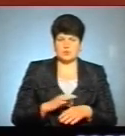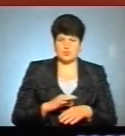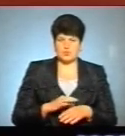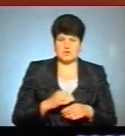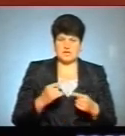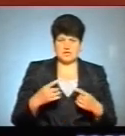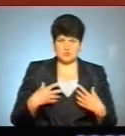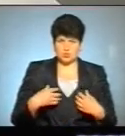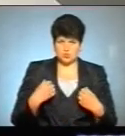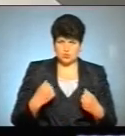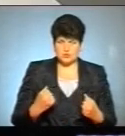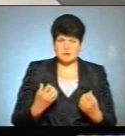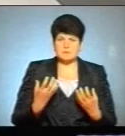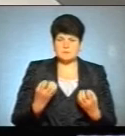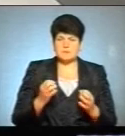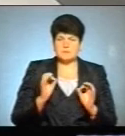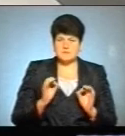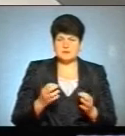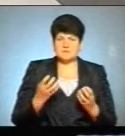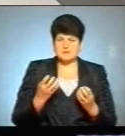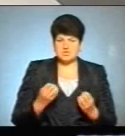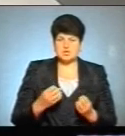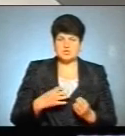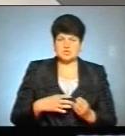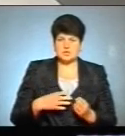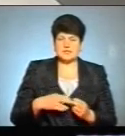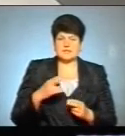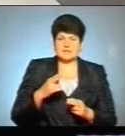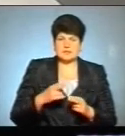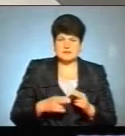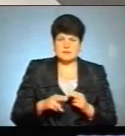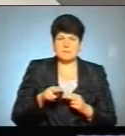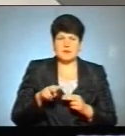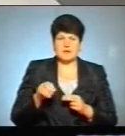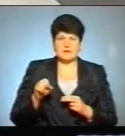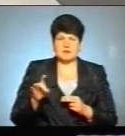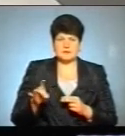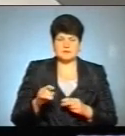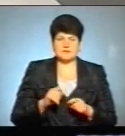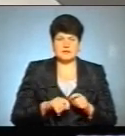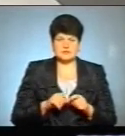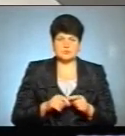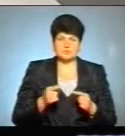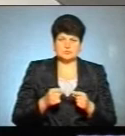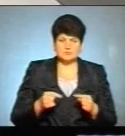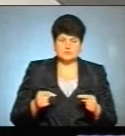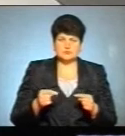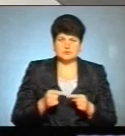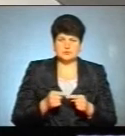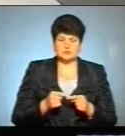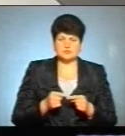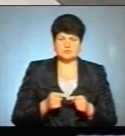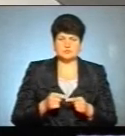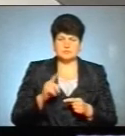інші одужали. Правда, ми ще чекаємо на остаточний ПЛР-тест для того, щоб впевнитись в тому, так